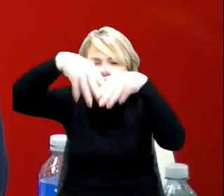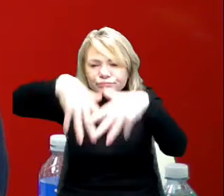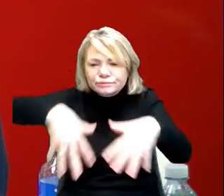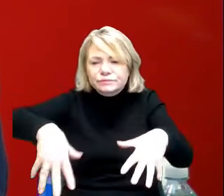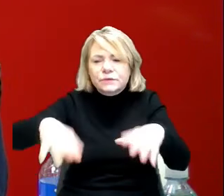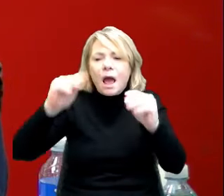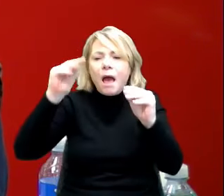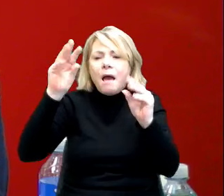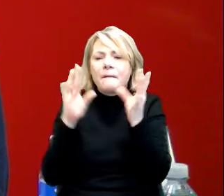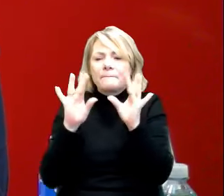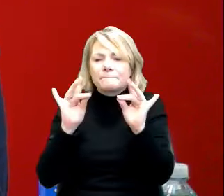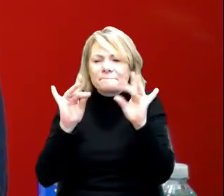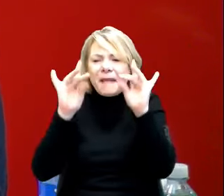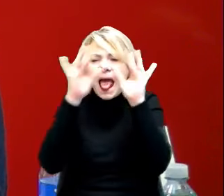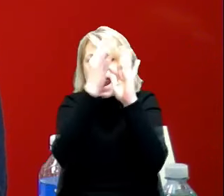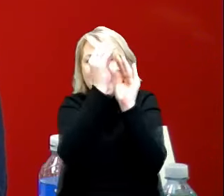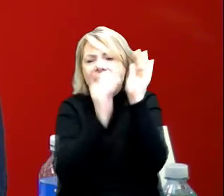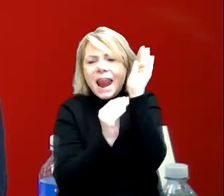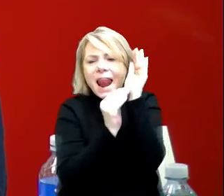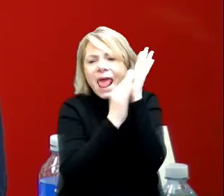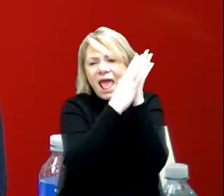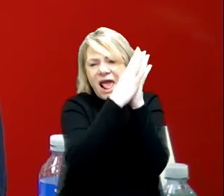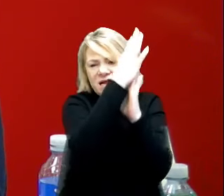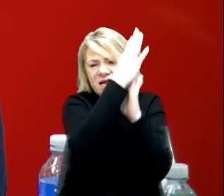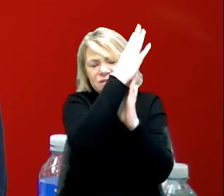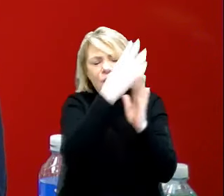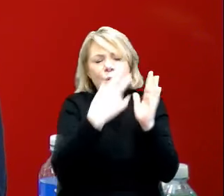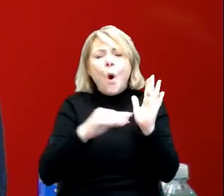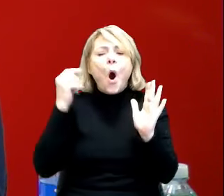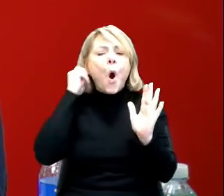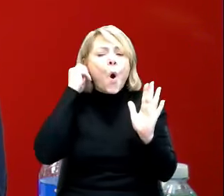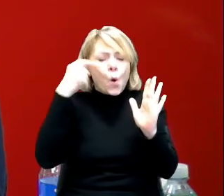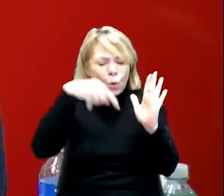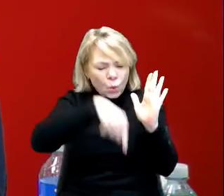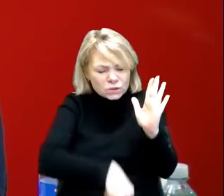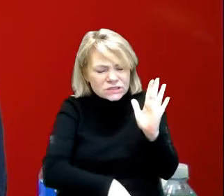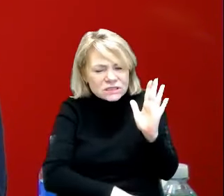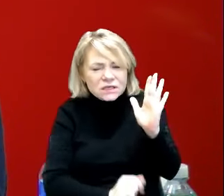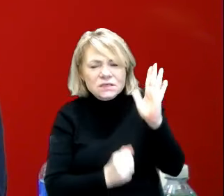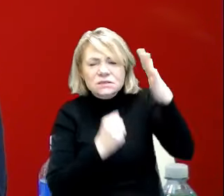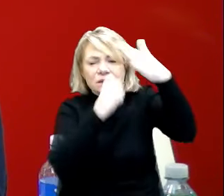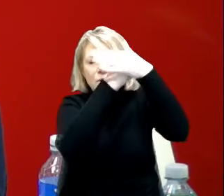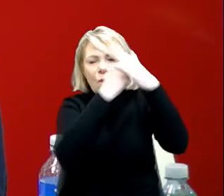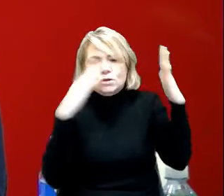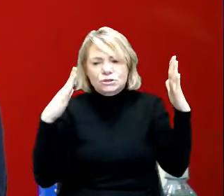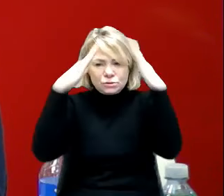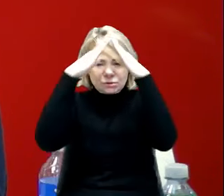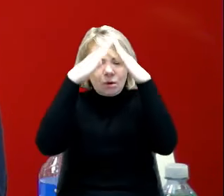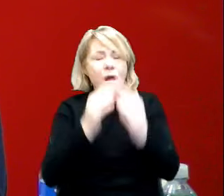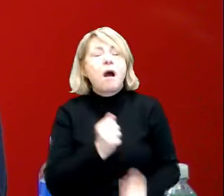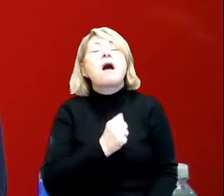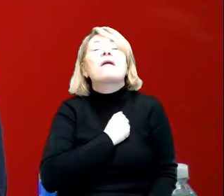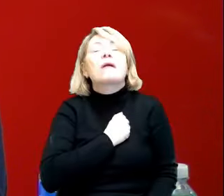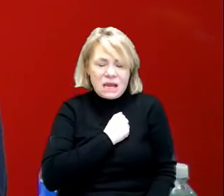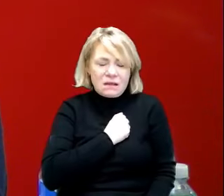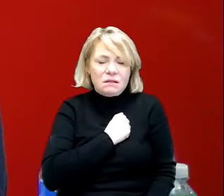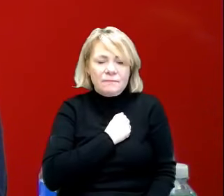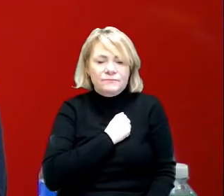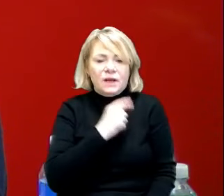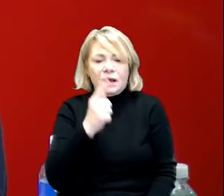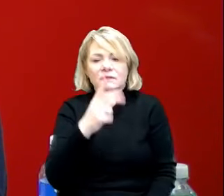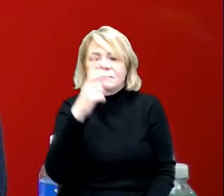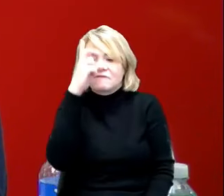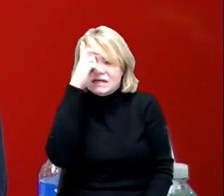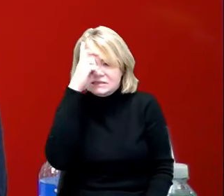rūsio iki pat stogo tai labai gaila labai skaudu kad valstybė ir institucija